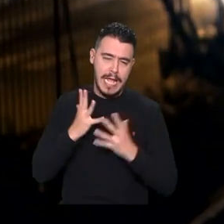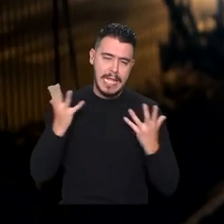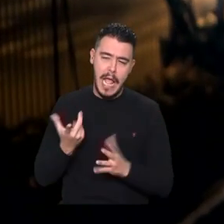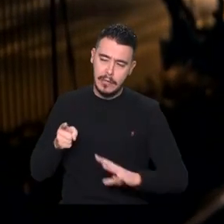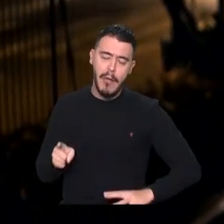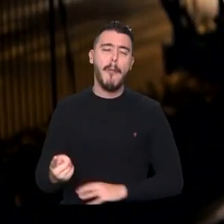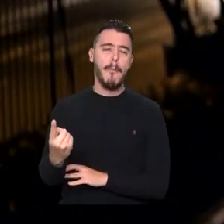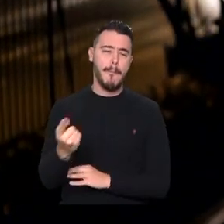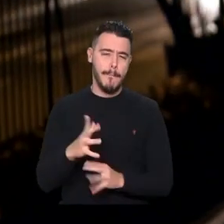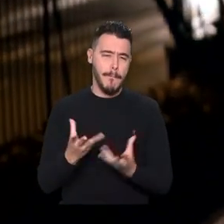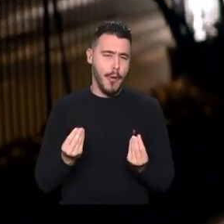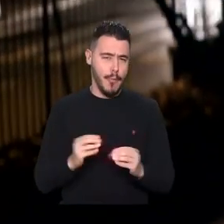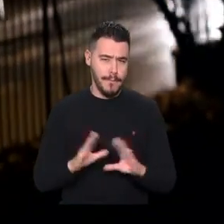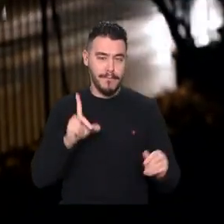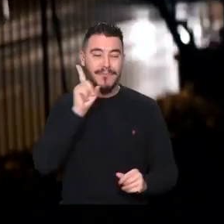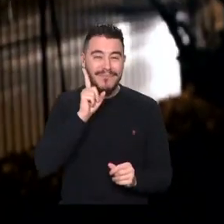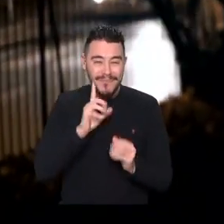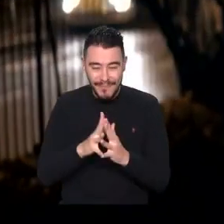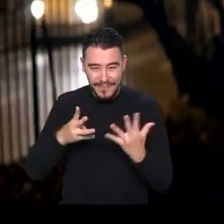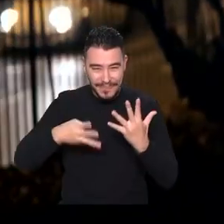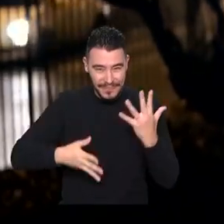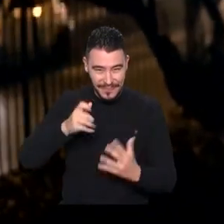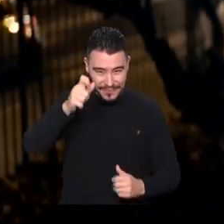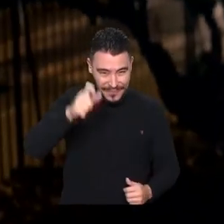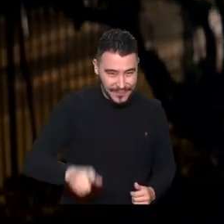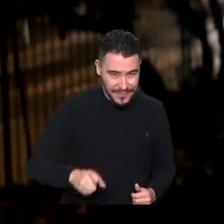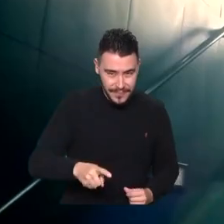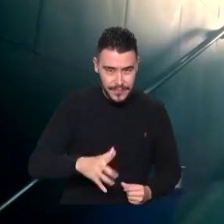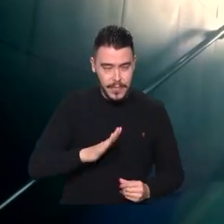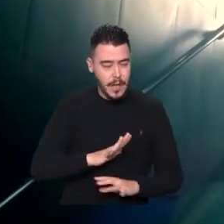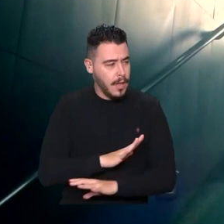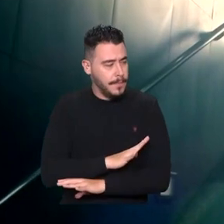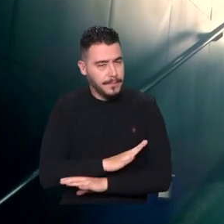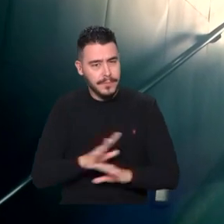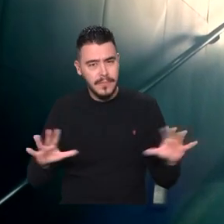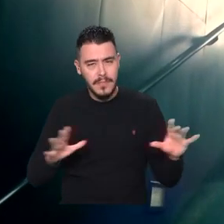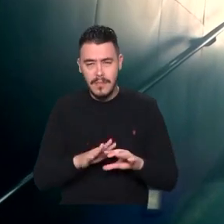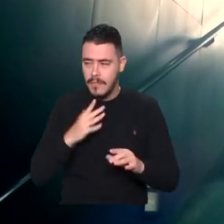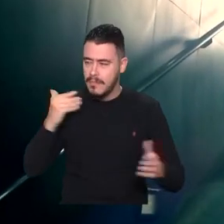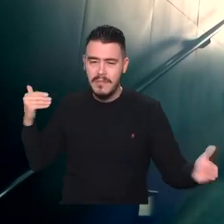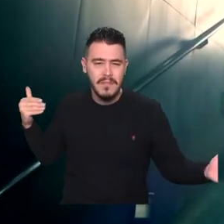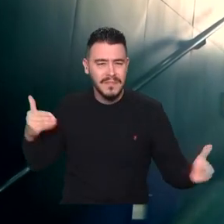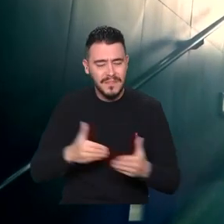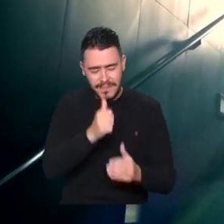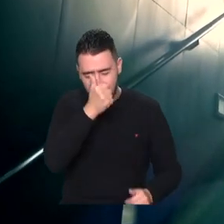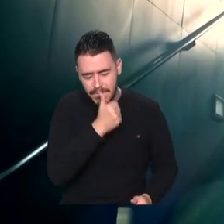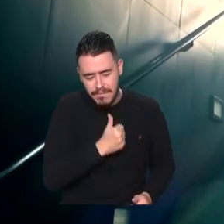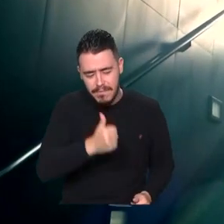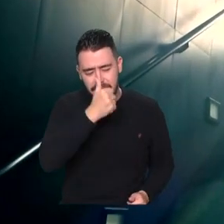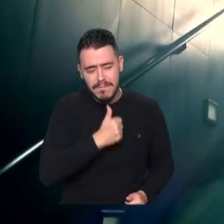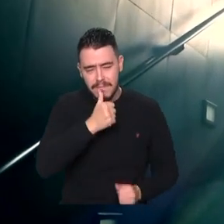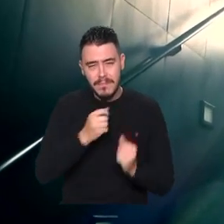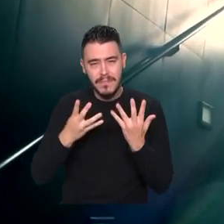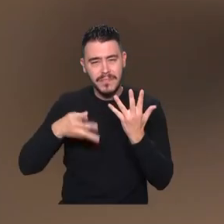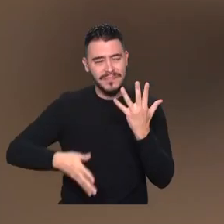Η 18χρονη κοπέλα βρήκε τη δύναμη να μιλήσει για τον εφιάλτη που ζούσε από τον αδελφό της μητριάς της. Από την τρυφερή ηλικία των 9